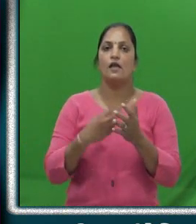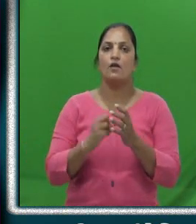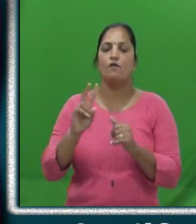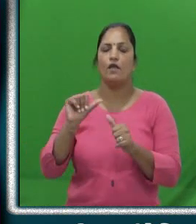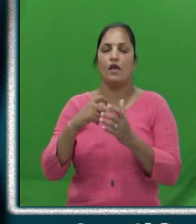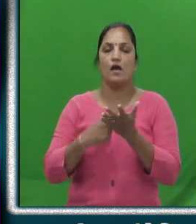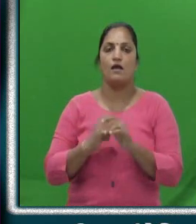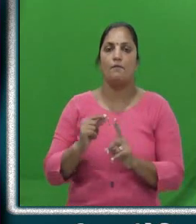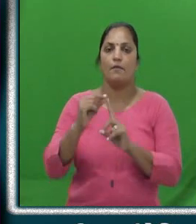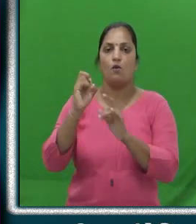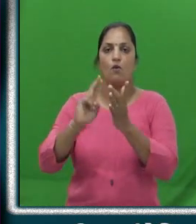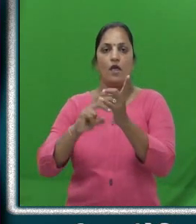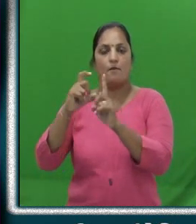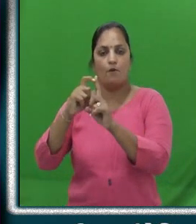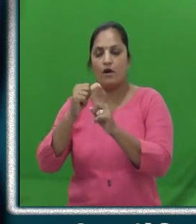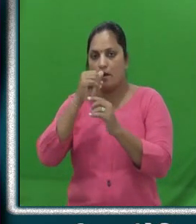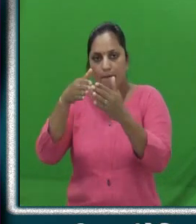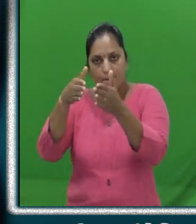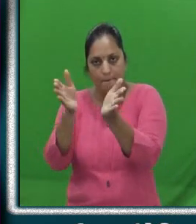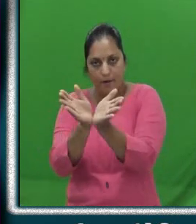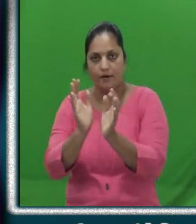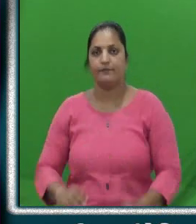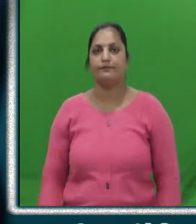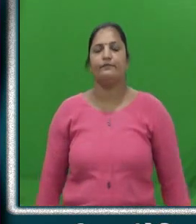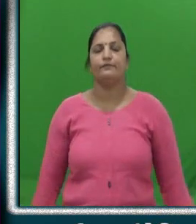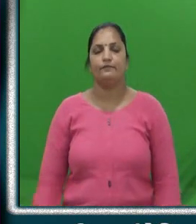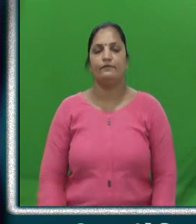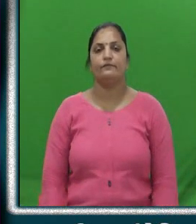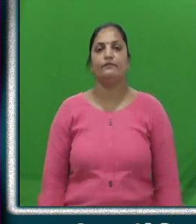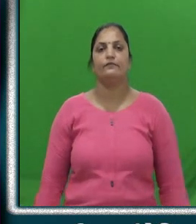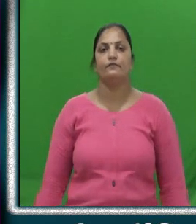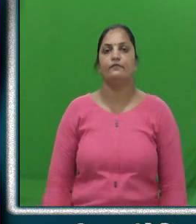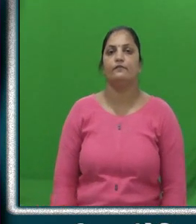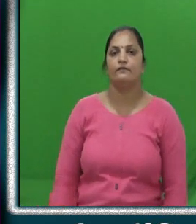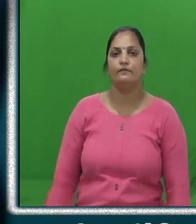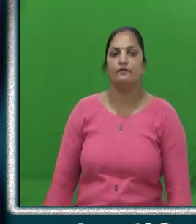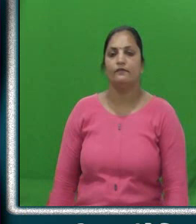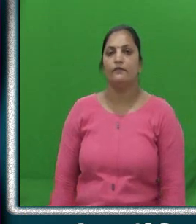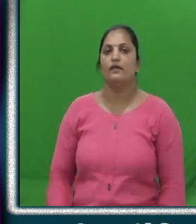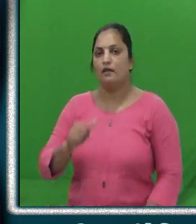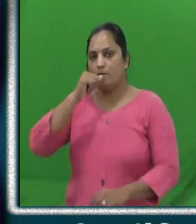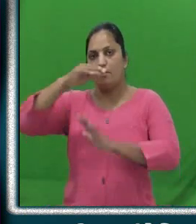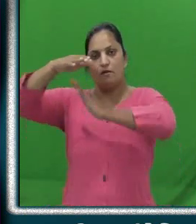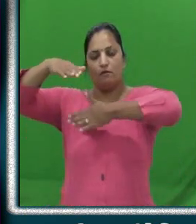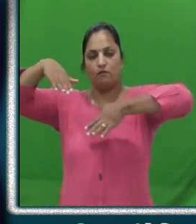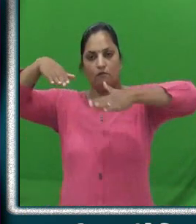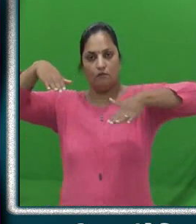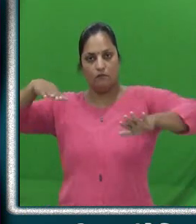સરોવર થવું જોઈએ, બરાબર. પોન્ડ એટલે તળાવ, પોન્ડ એટલે શું થાય? તળાવ. લેક્સ એટલે સરોવર,